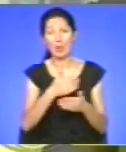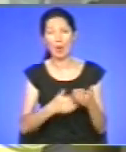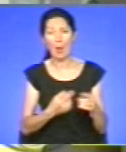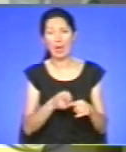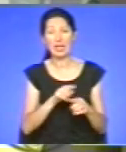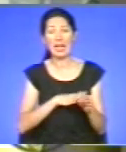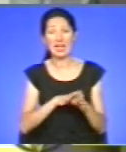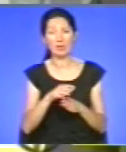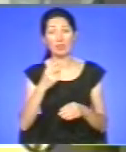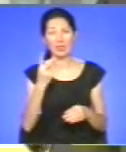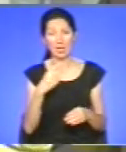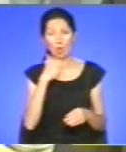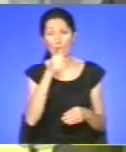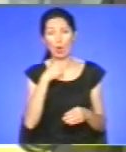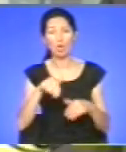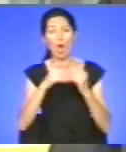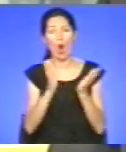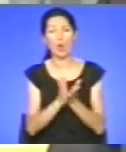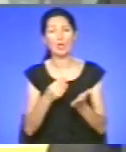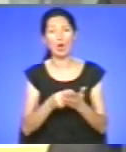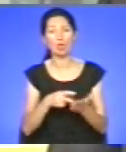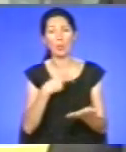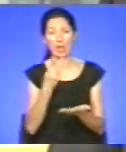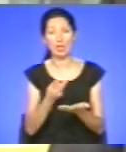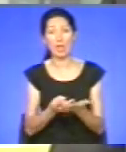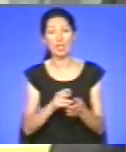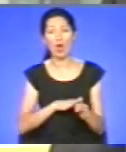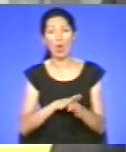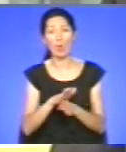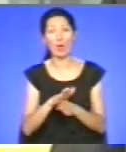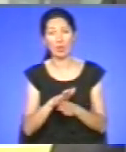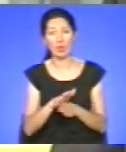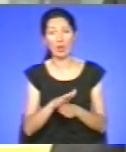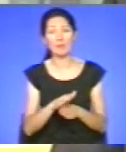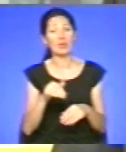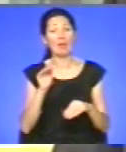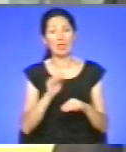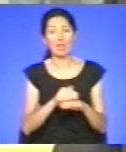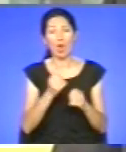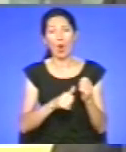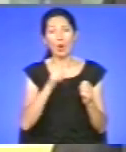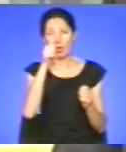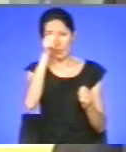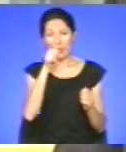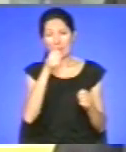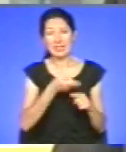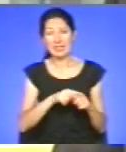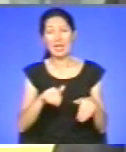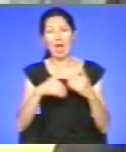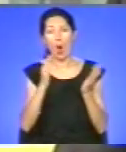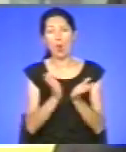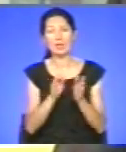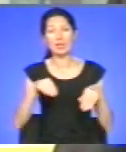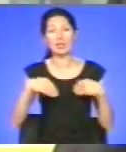реалізовувалися в 2012 році, обсяг коштів передбачено в повній мірі. І фактично щомісячно цей обсяг